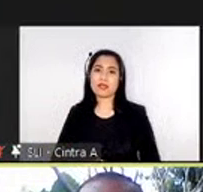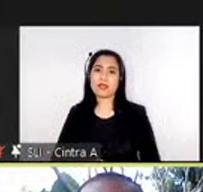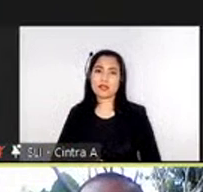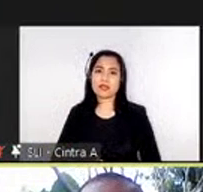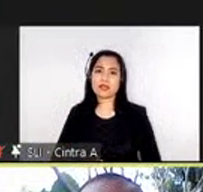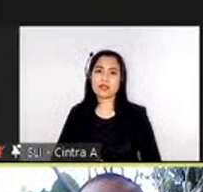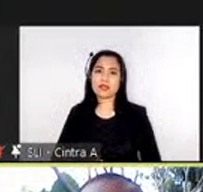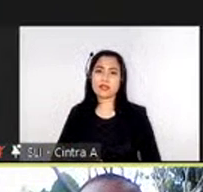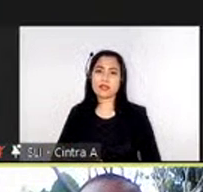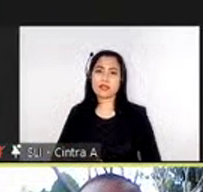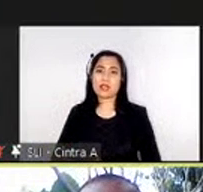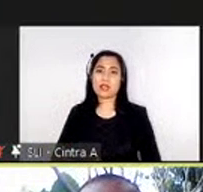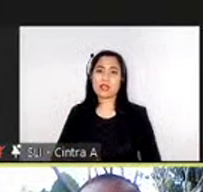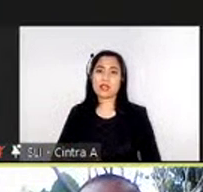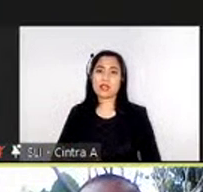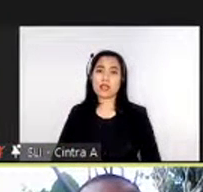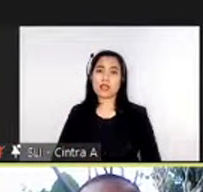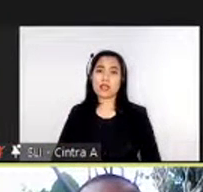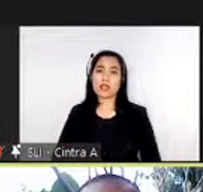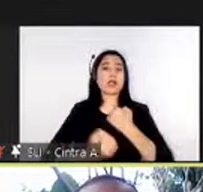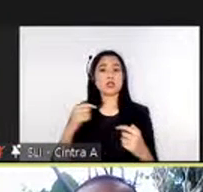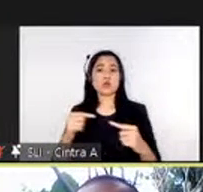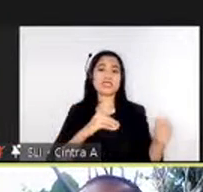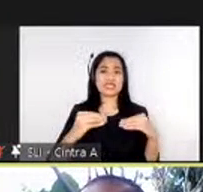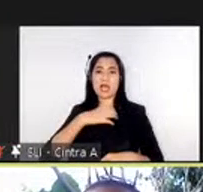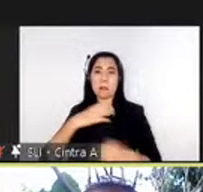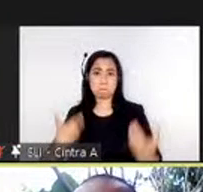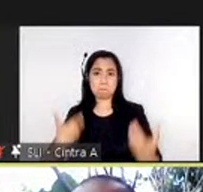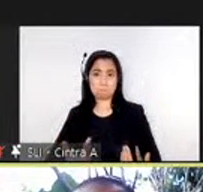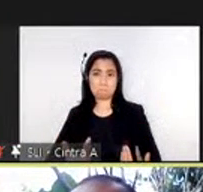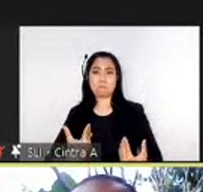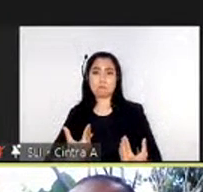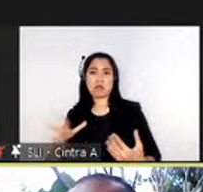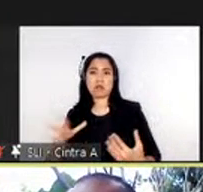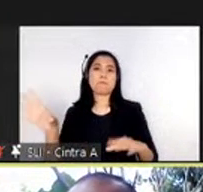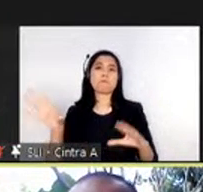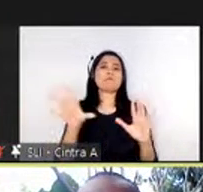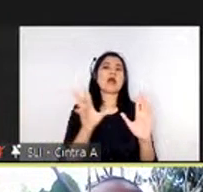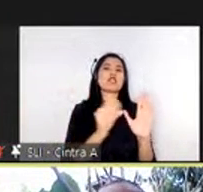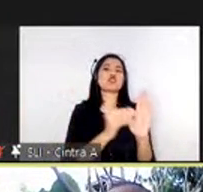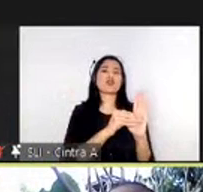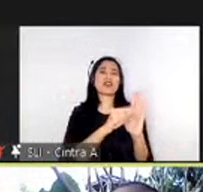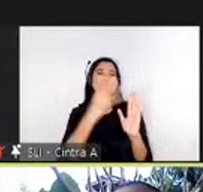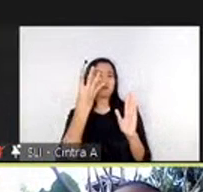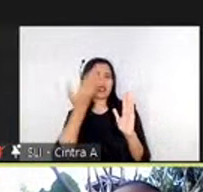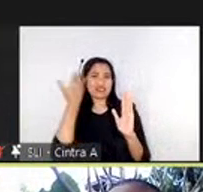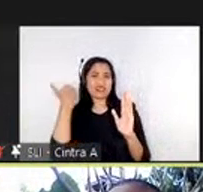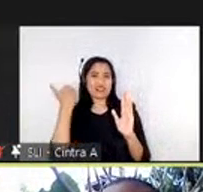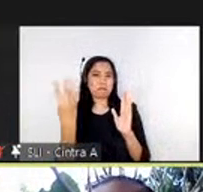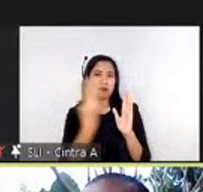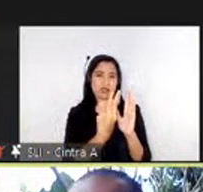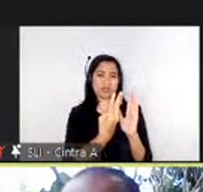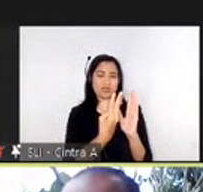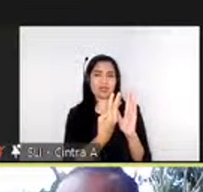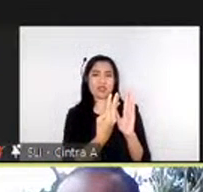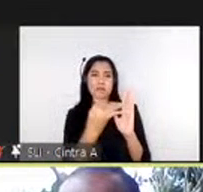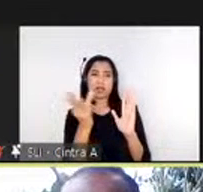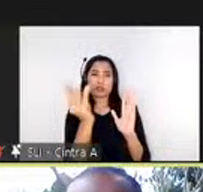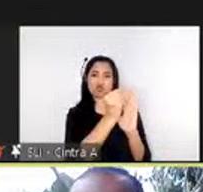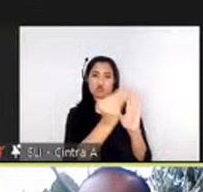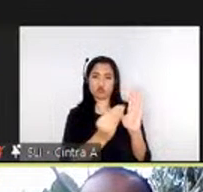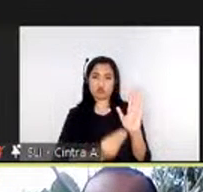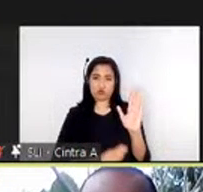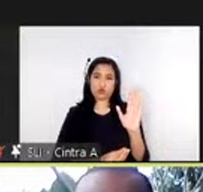bisnis dan HAM itu itu akan dimasukkan kepada empat kluster tadi Nah sayangnya yang kami